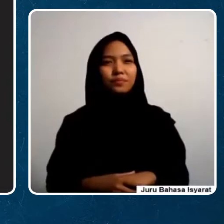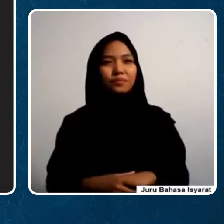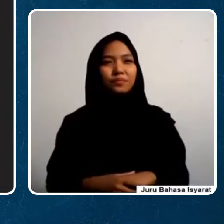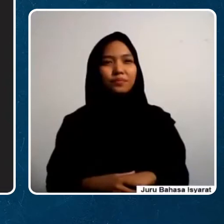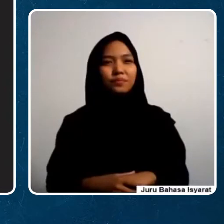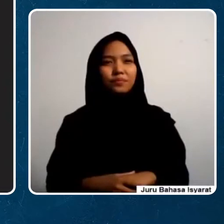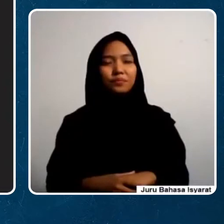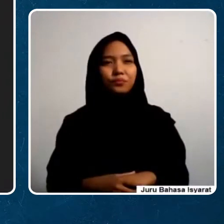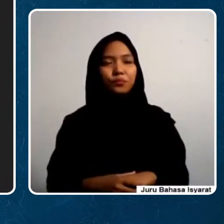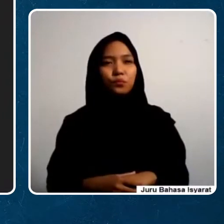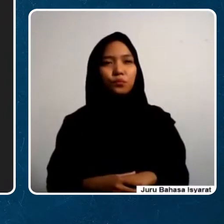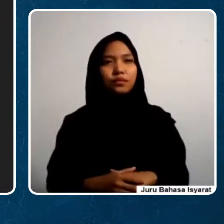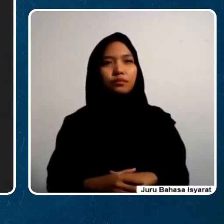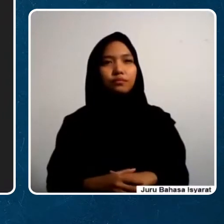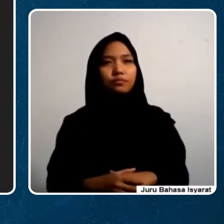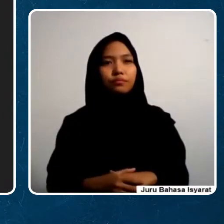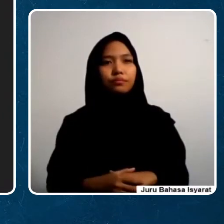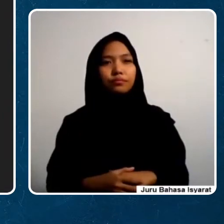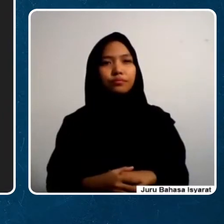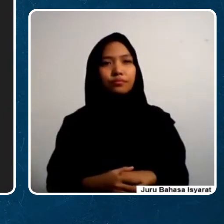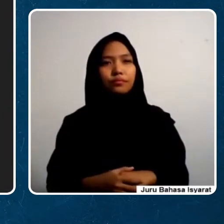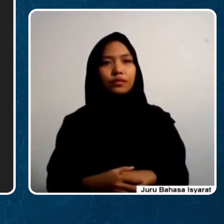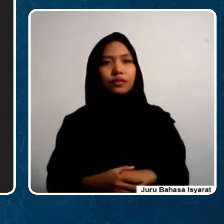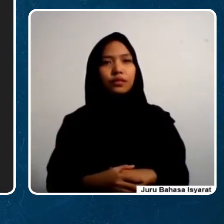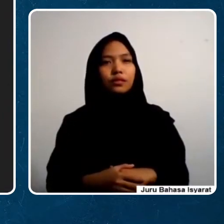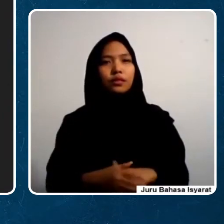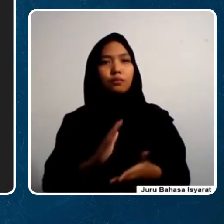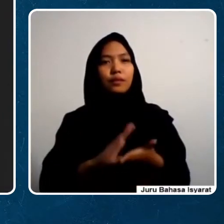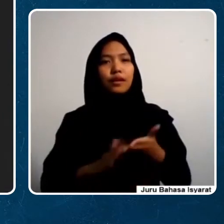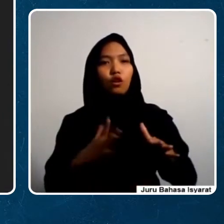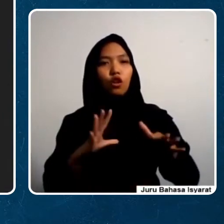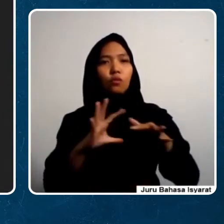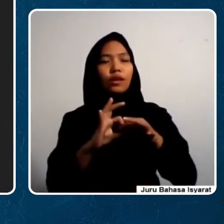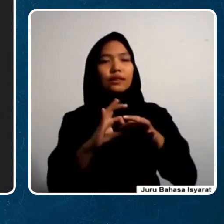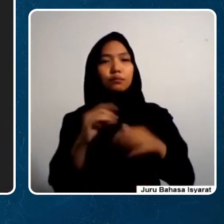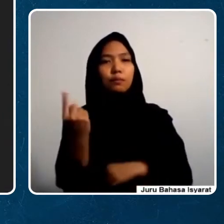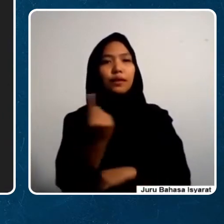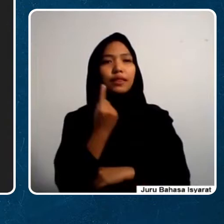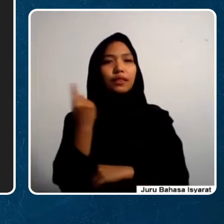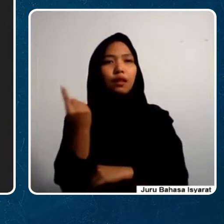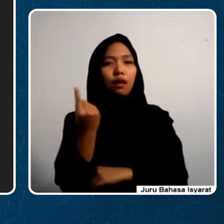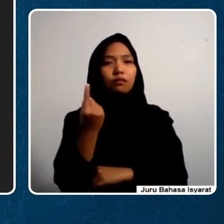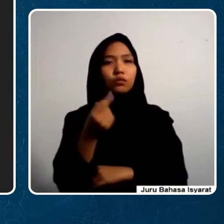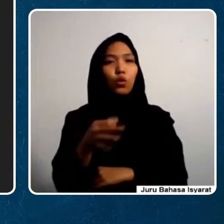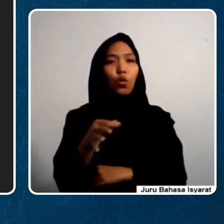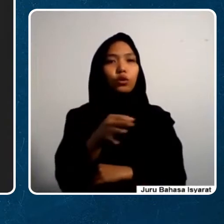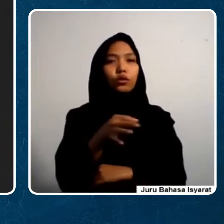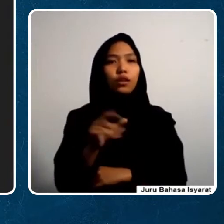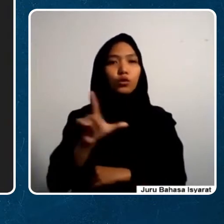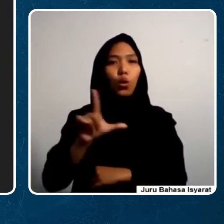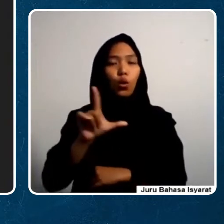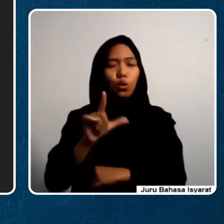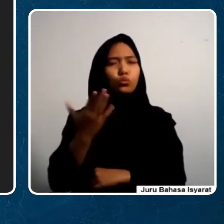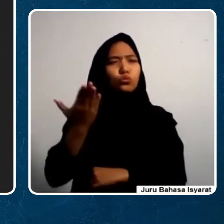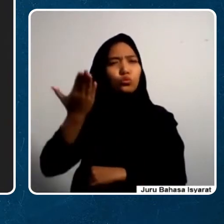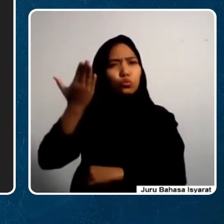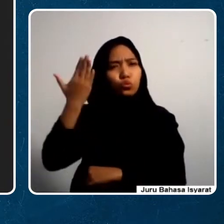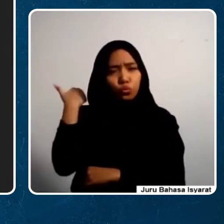KLNB ini pernah nggak sih Mas kolaborasi dengan pihak pemerintah, dan dari segi mana ya Mas ya?